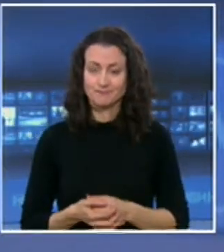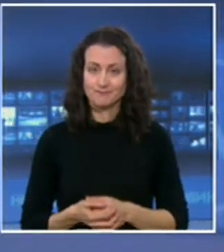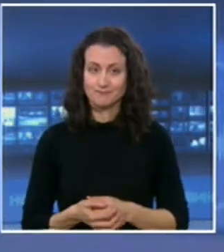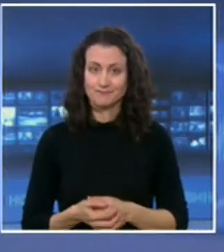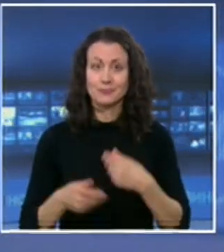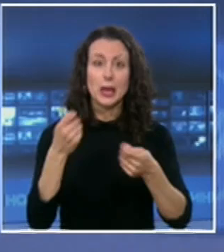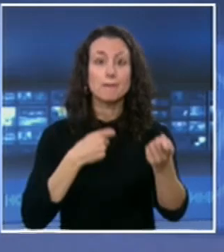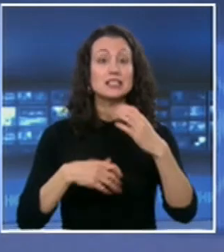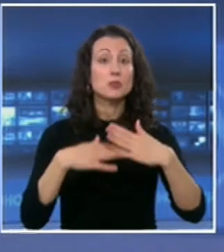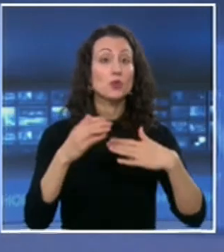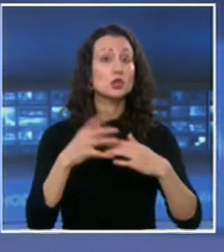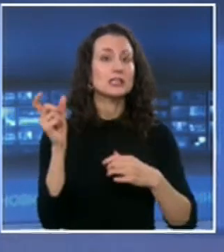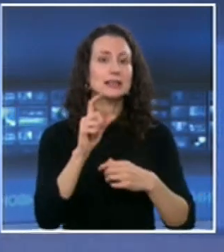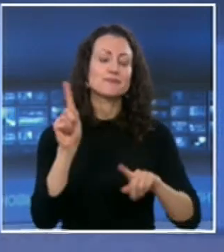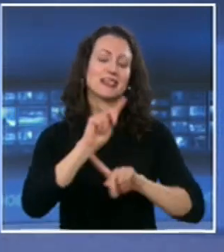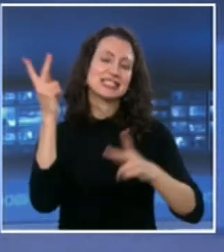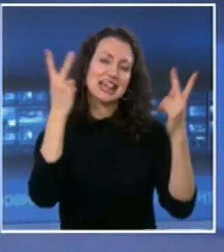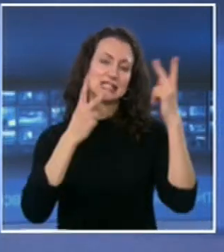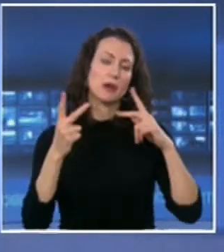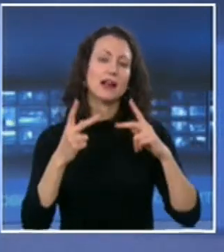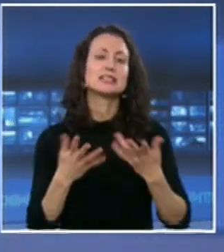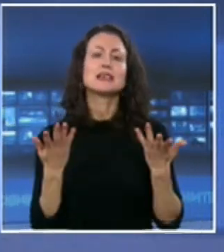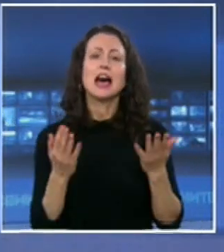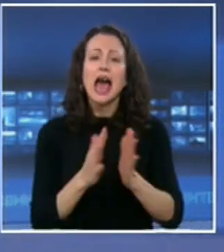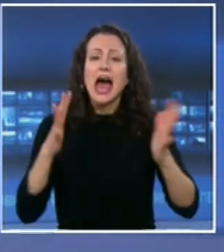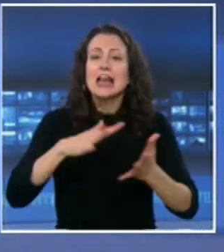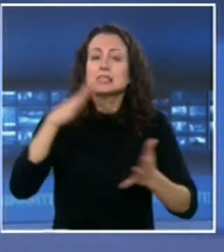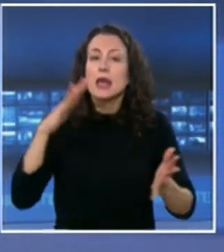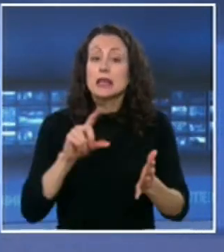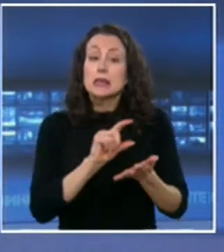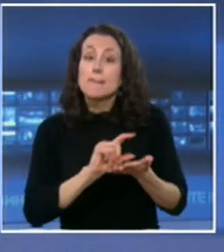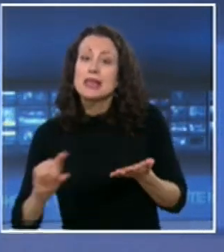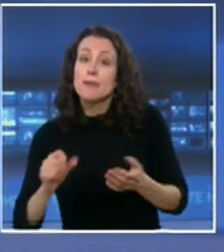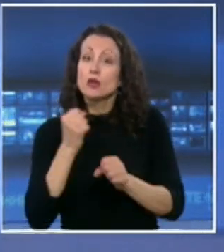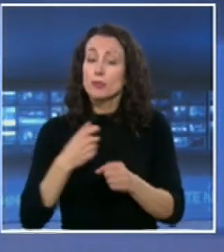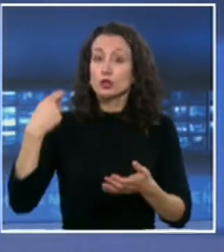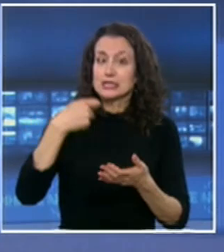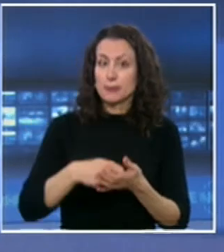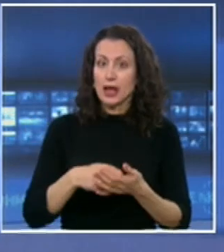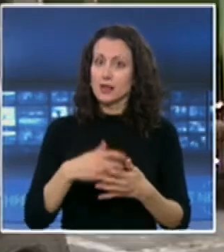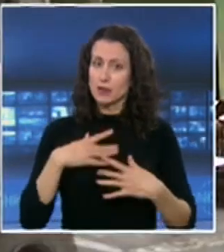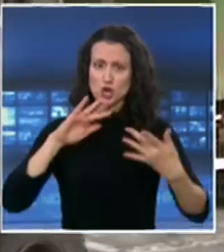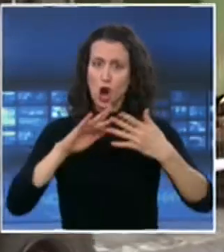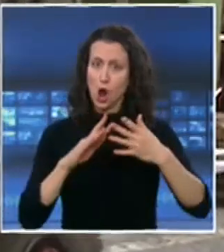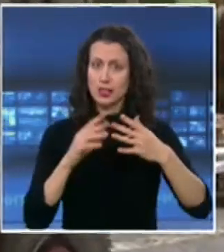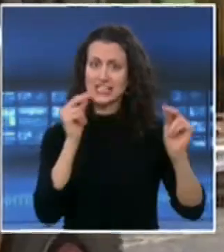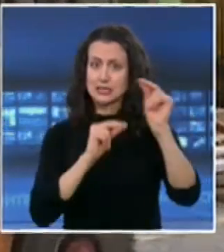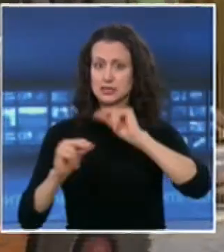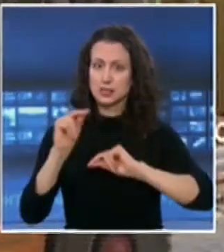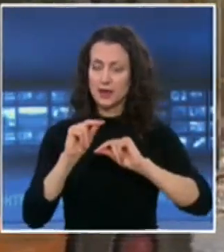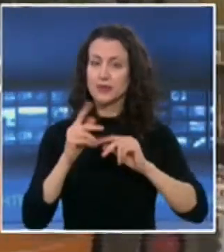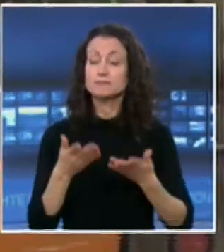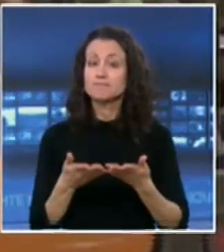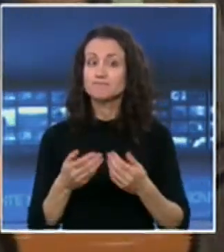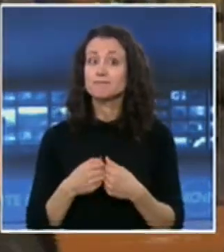Бизнесът и синдикатите не се разбраха за размера на минималната работна заплата. На онлайн заседание, свикано от вице-премиера Марияна